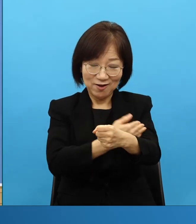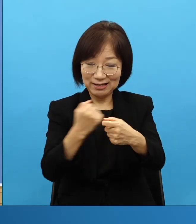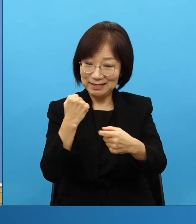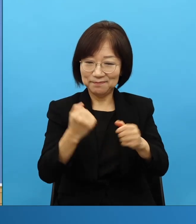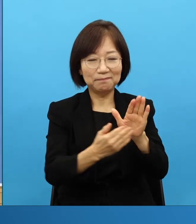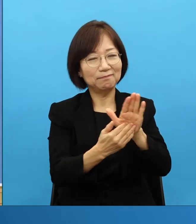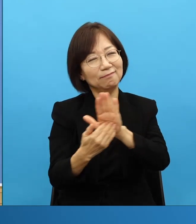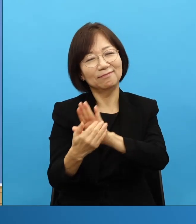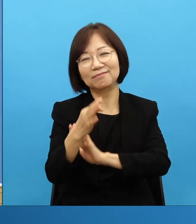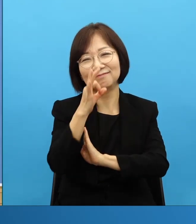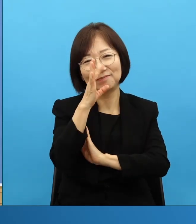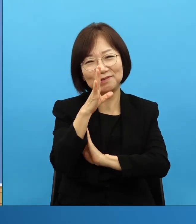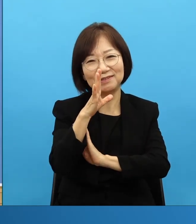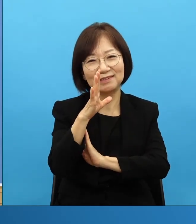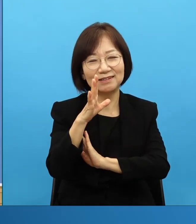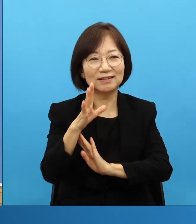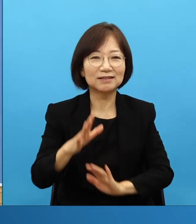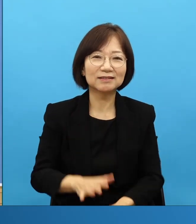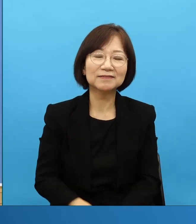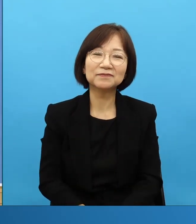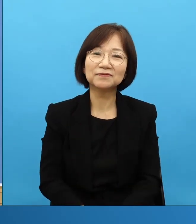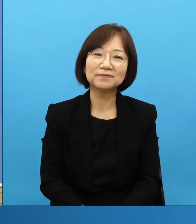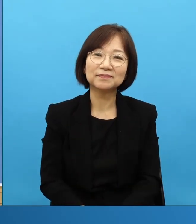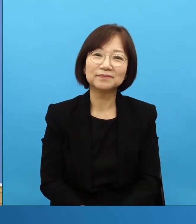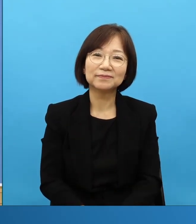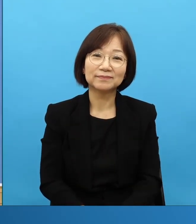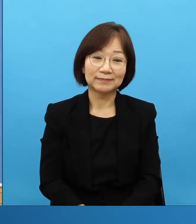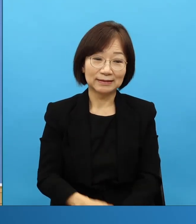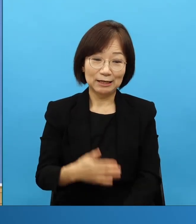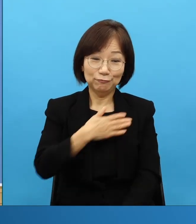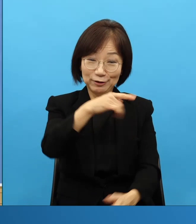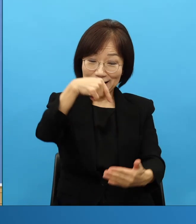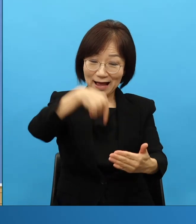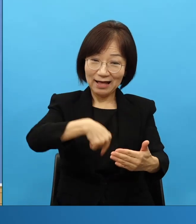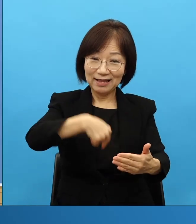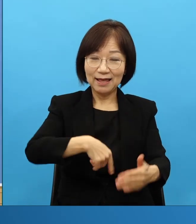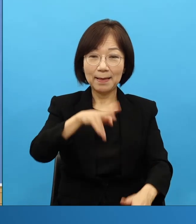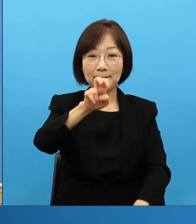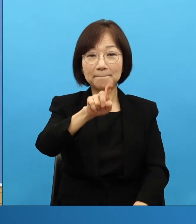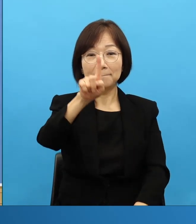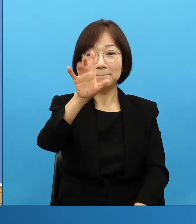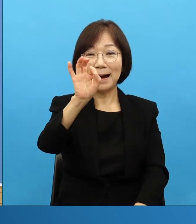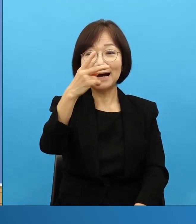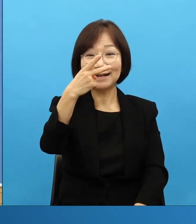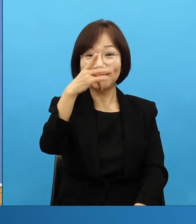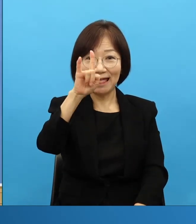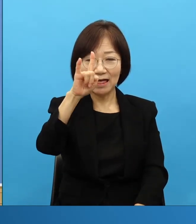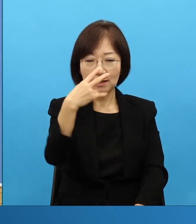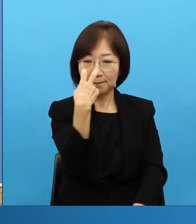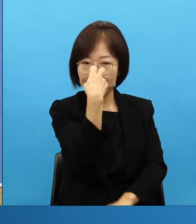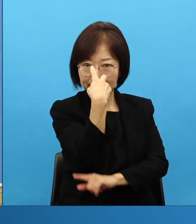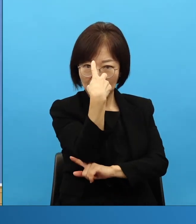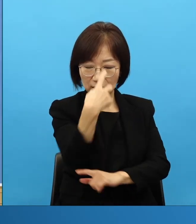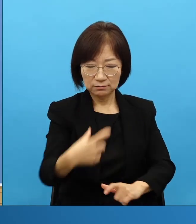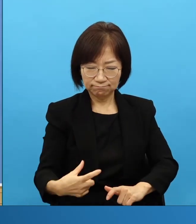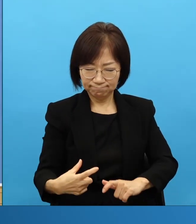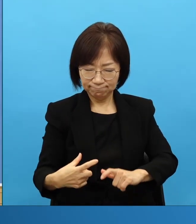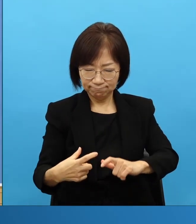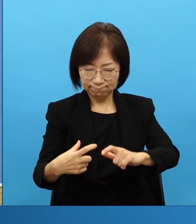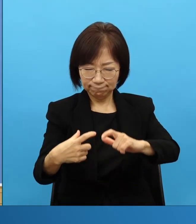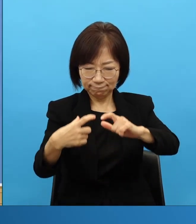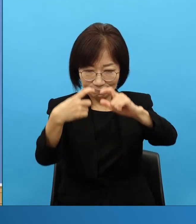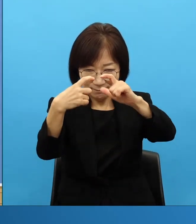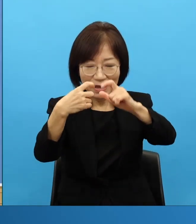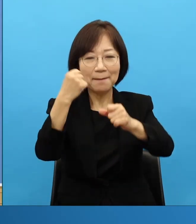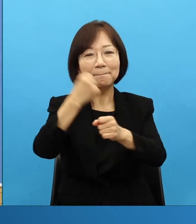believe in 여러분 this. 속에 쉽게 말하면요. 망대가 만들어지도록. Simply put, inside of you, you have to build up a partisan. 그때부터 막 쌓이는 겁니다. And